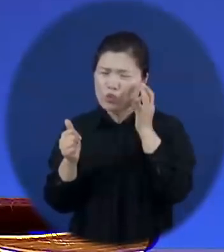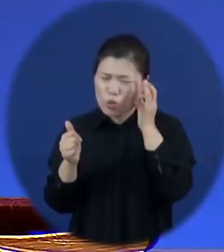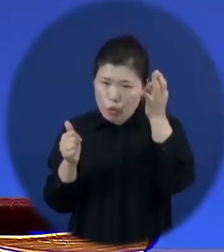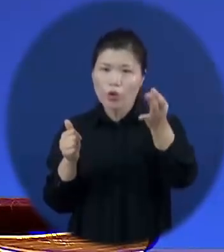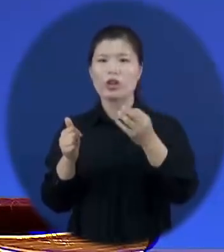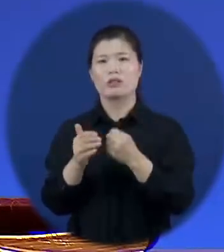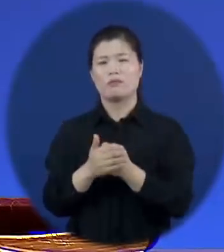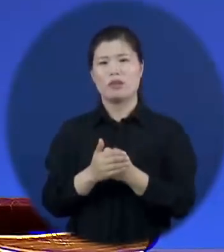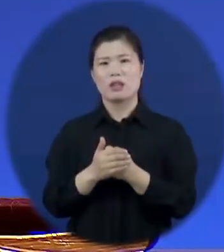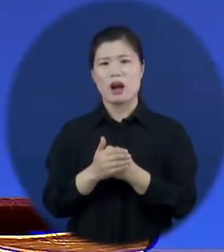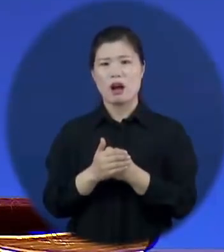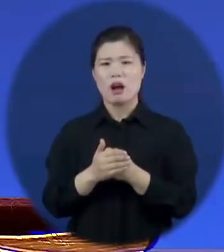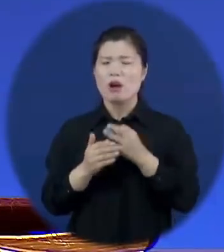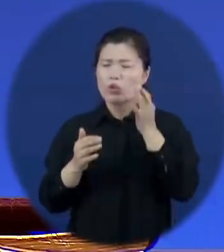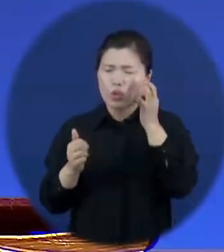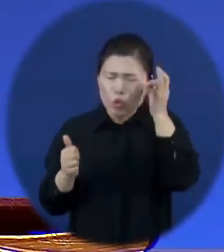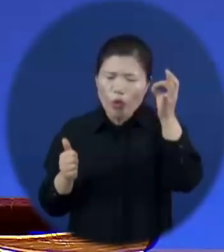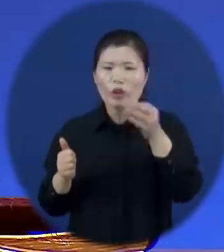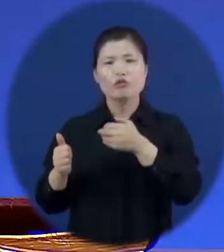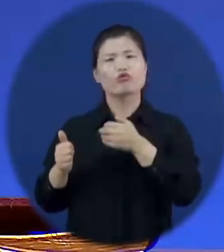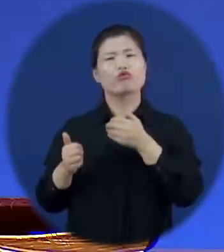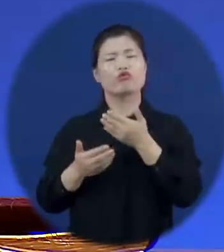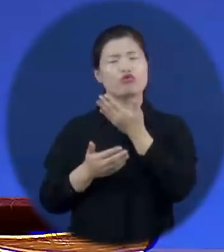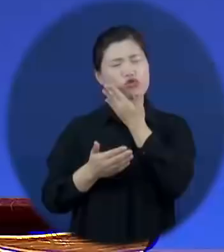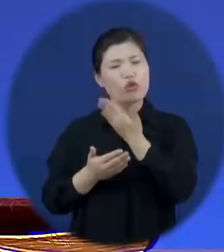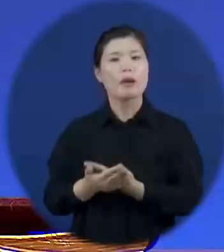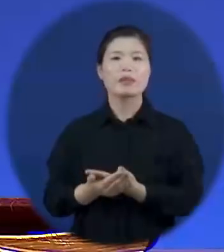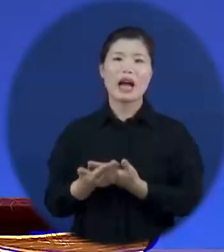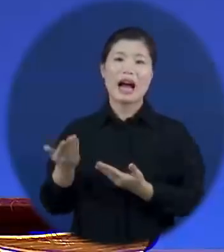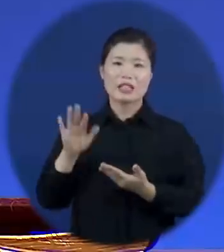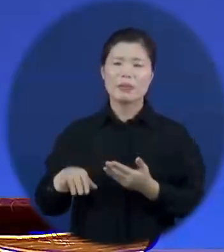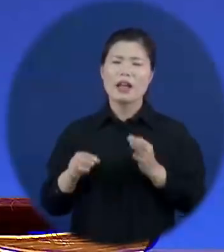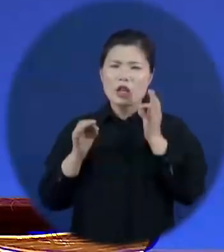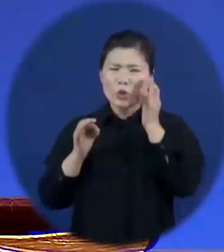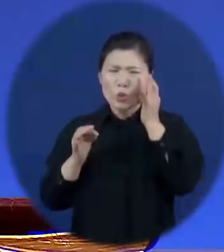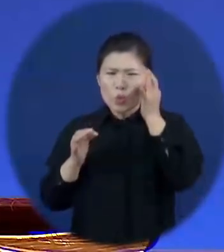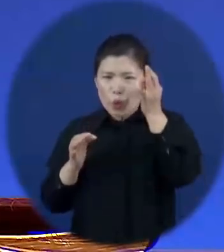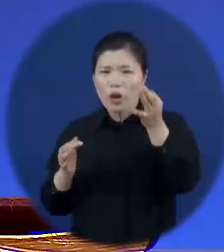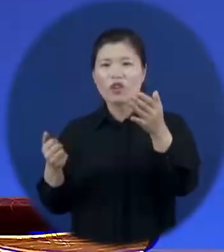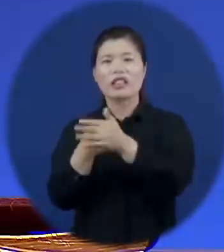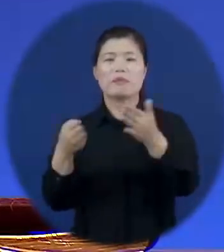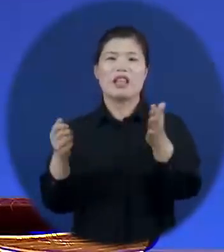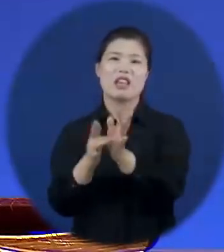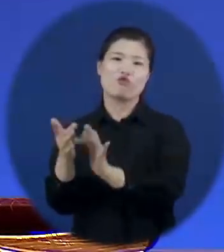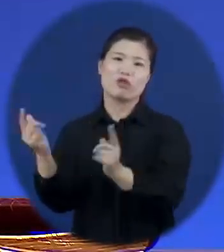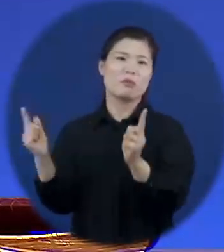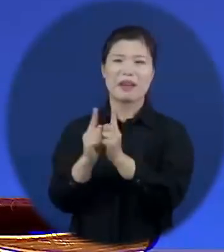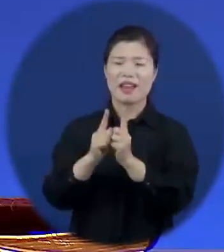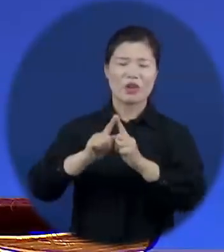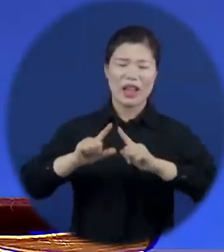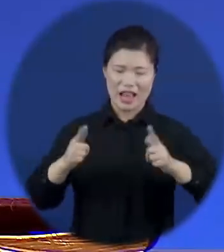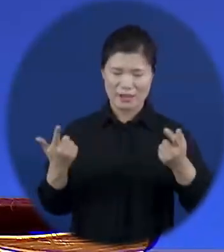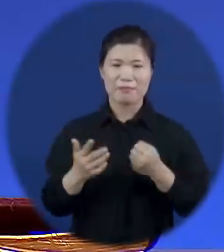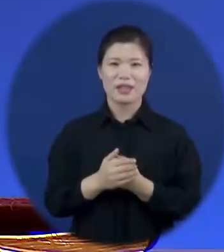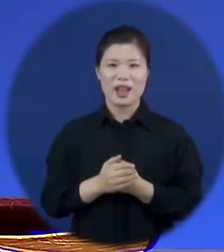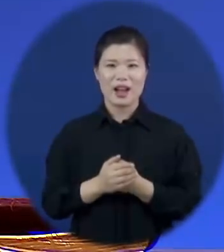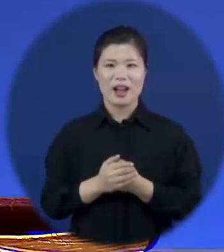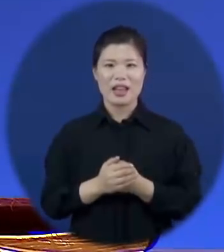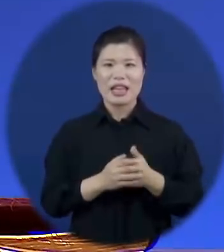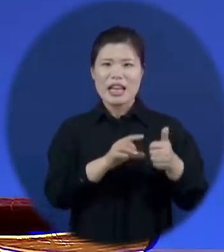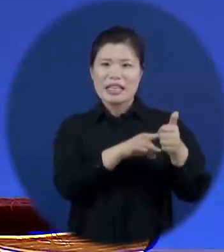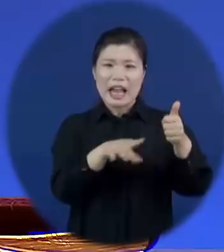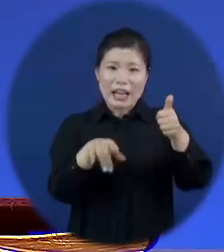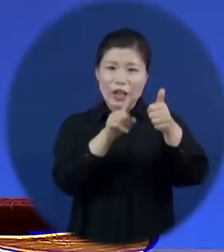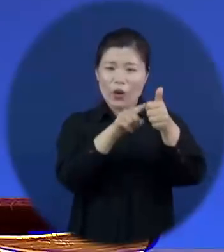이 노력 굉장히 중요합니다. 그러나 그 노력 때문에 예수님을 만난 것은 아닙니다. 그의